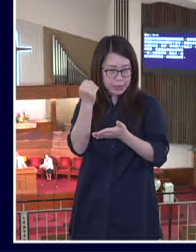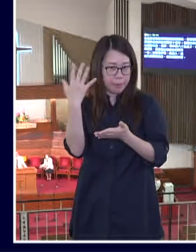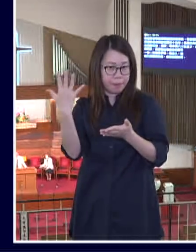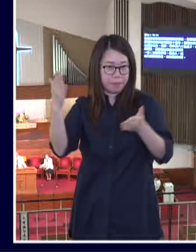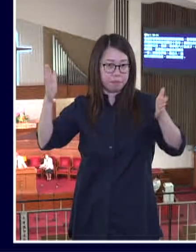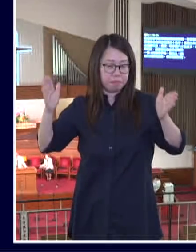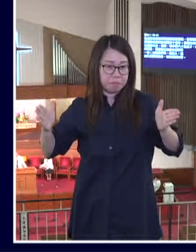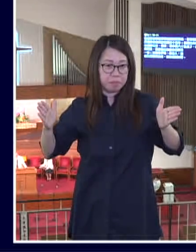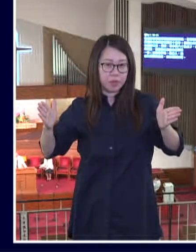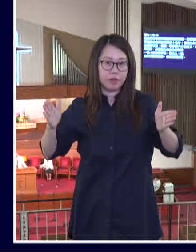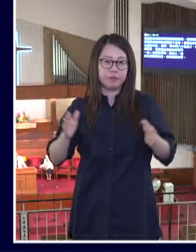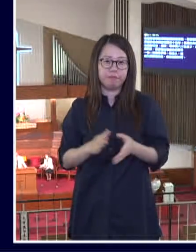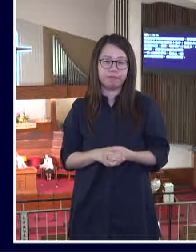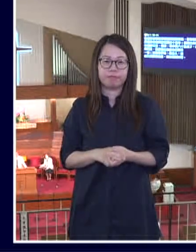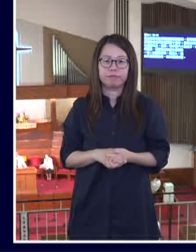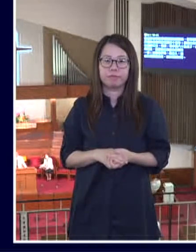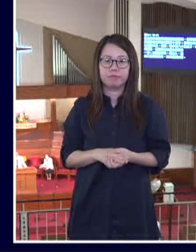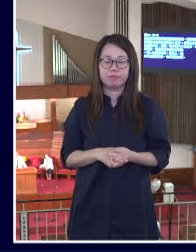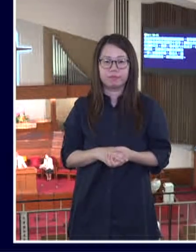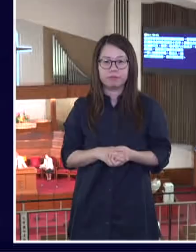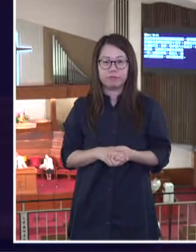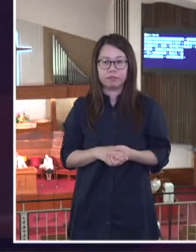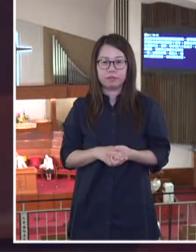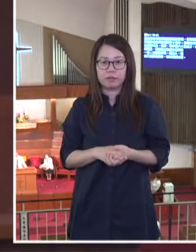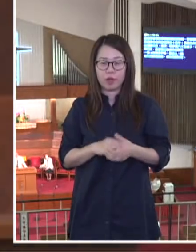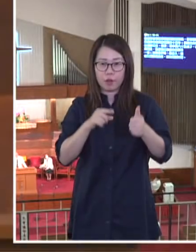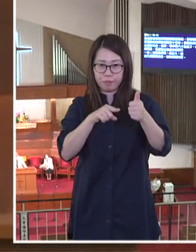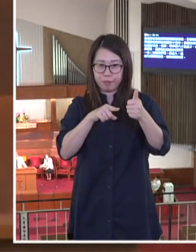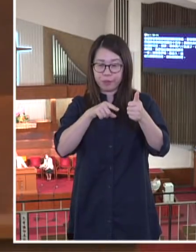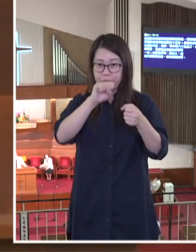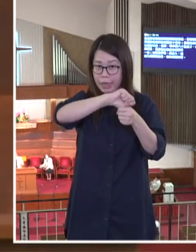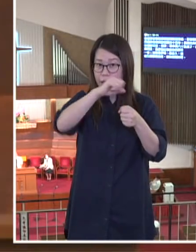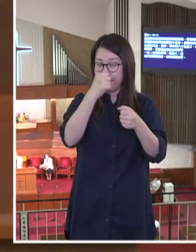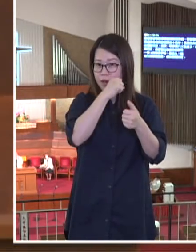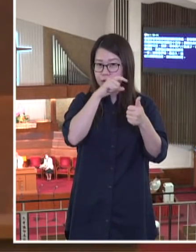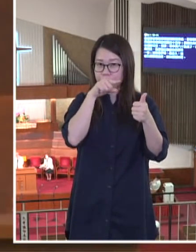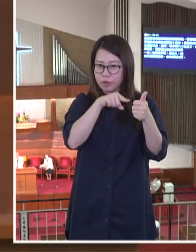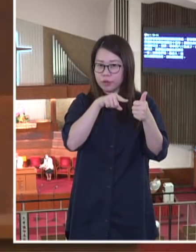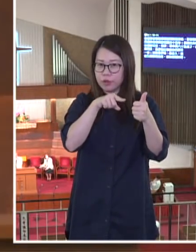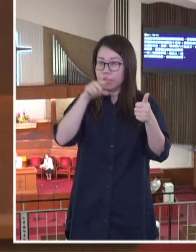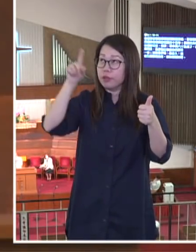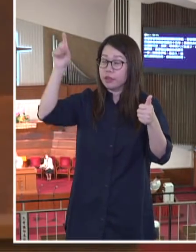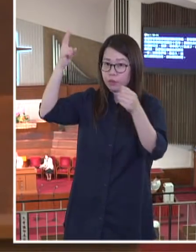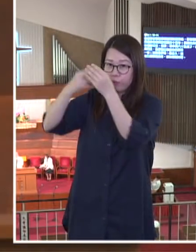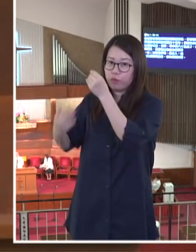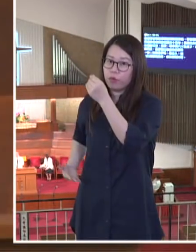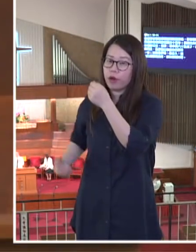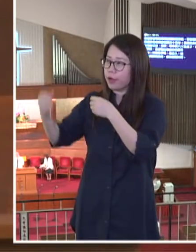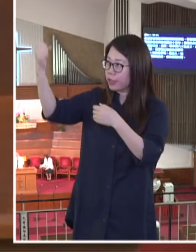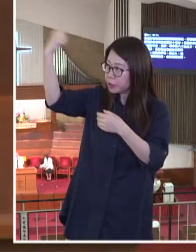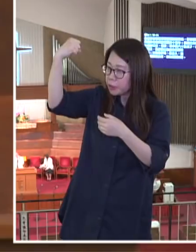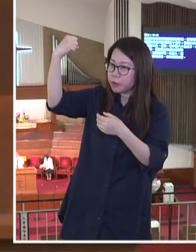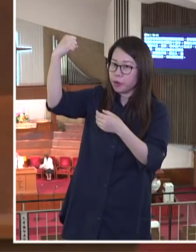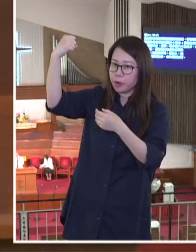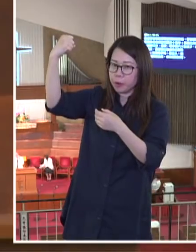加系因为佢将耶和华嘅应许摆响佢嘅生命当中。佢